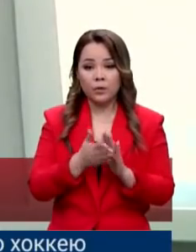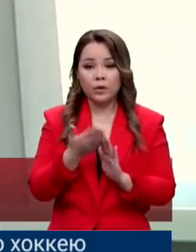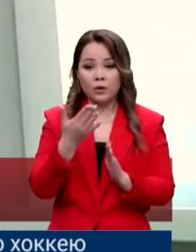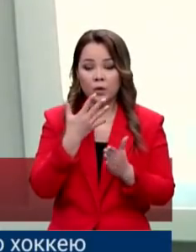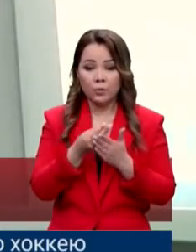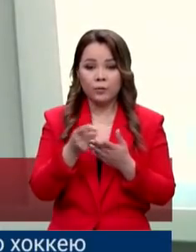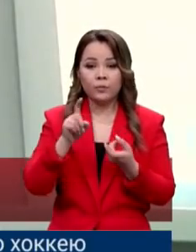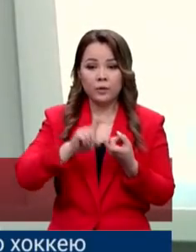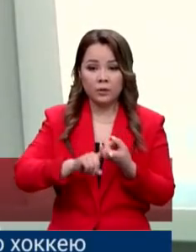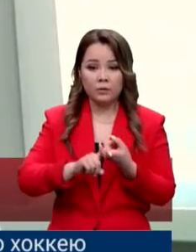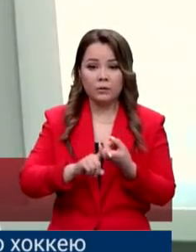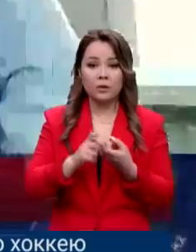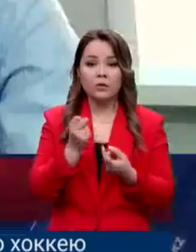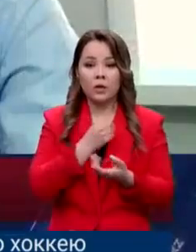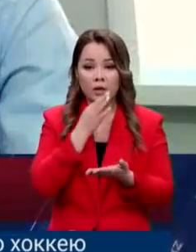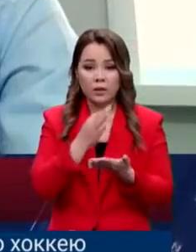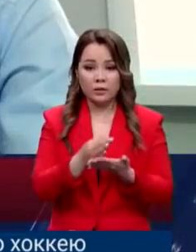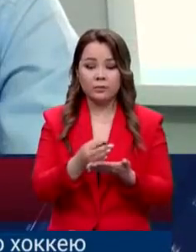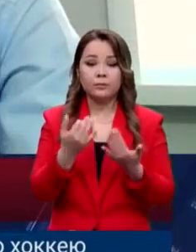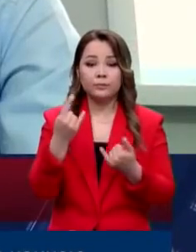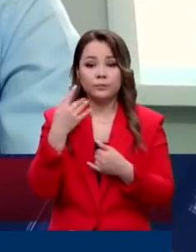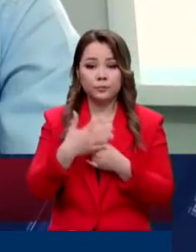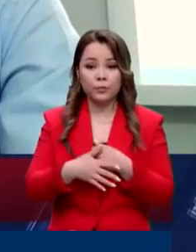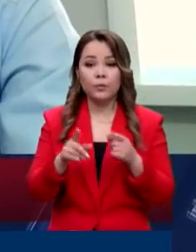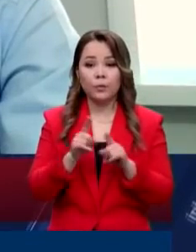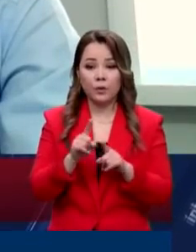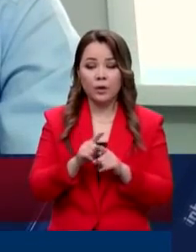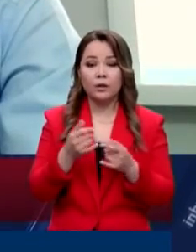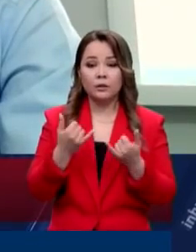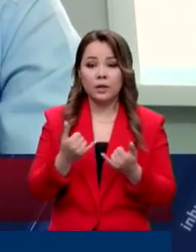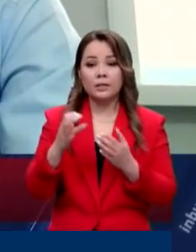қарай. Түсінікті, рахмет, құрметті көрермен. Еске